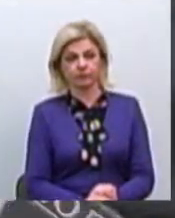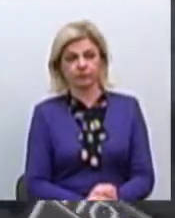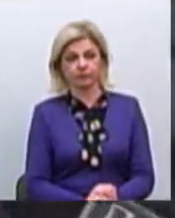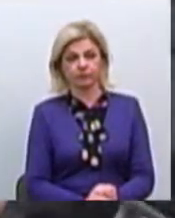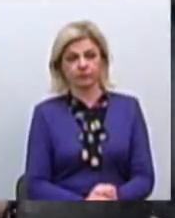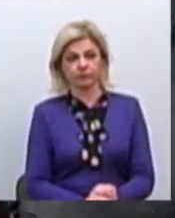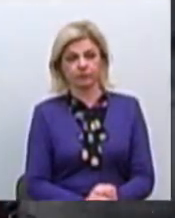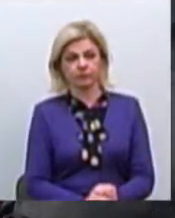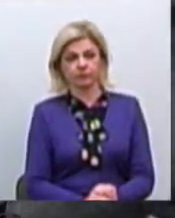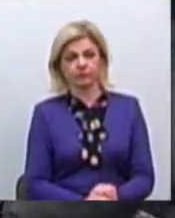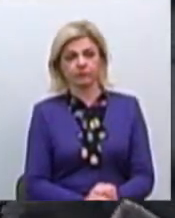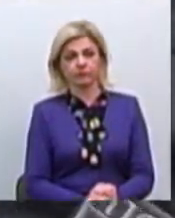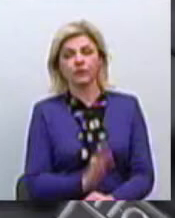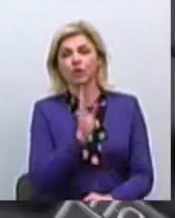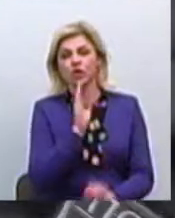гвардійська лента